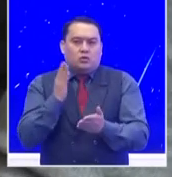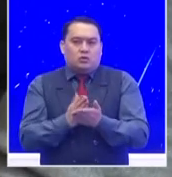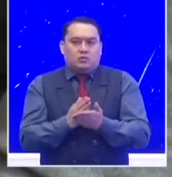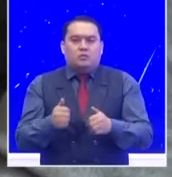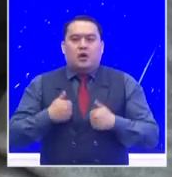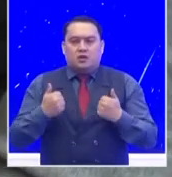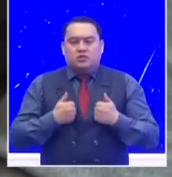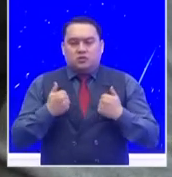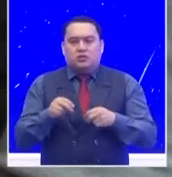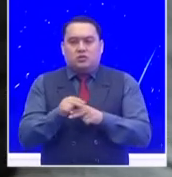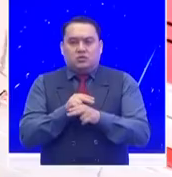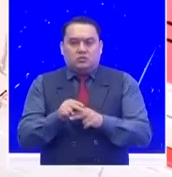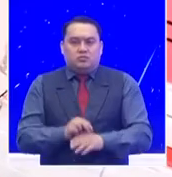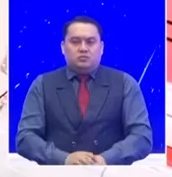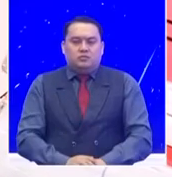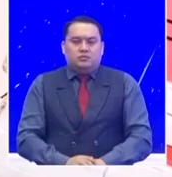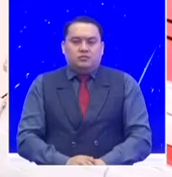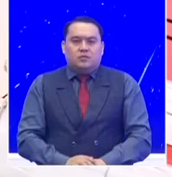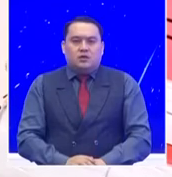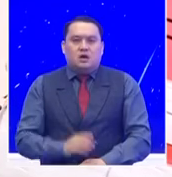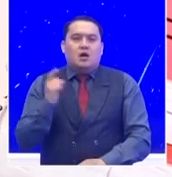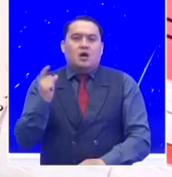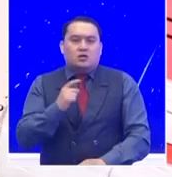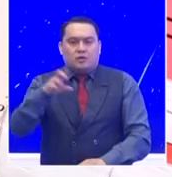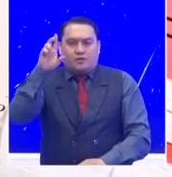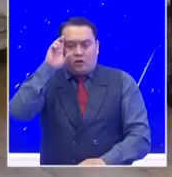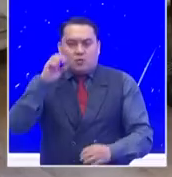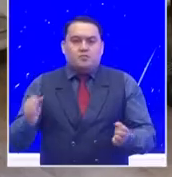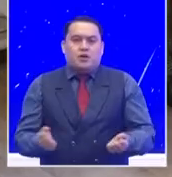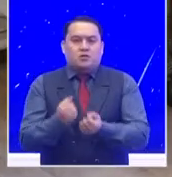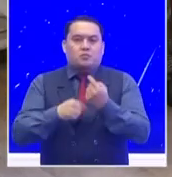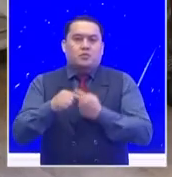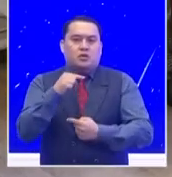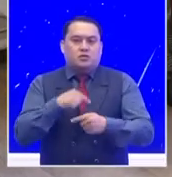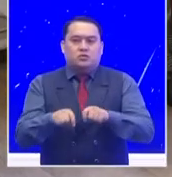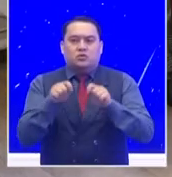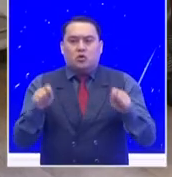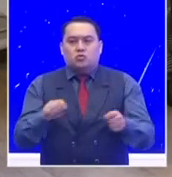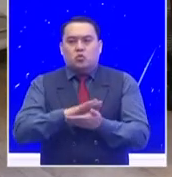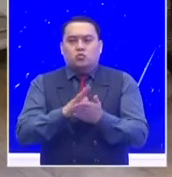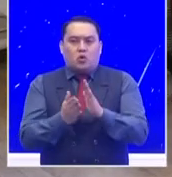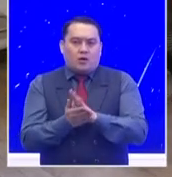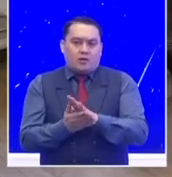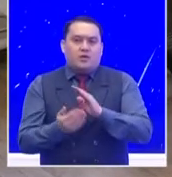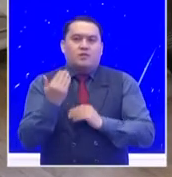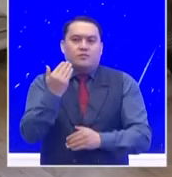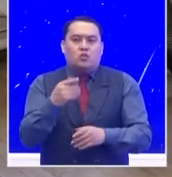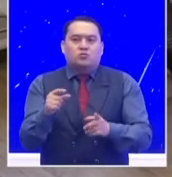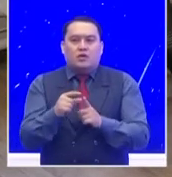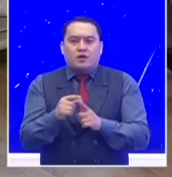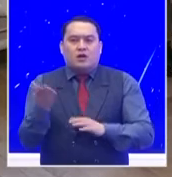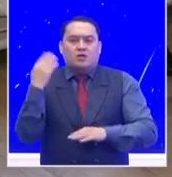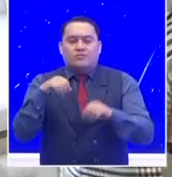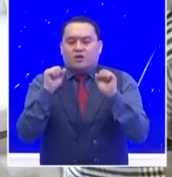мы стараемся их устранить. Как утверждают экологи, государство в поддержку предпринимателей создает все условия. По их словам, сейчас, как раньше,